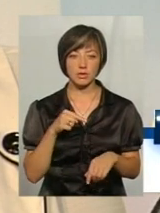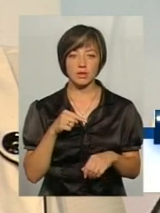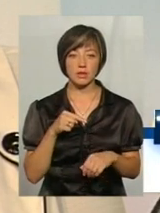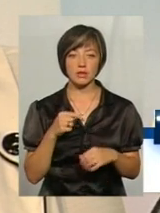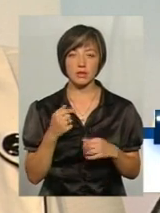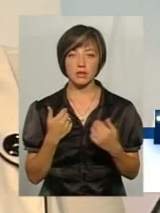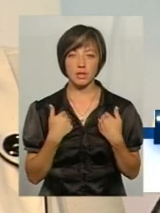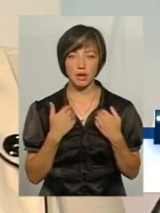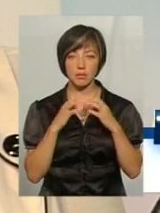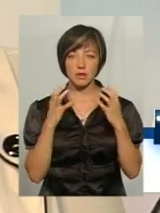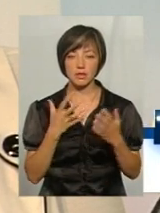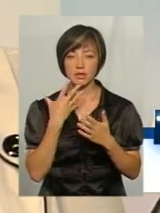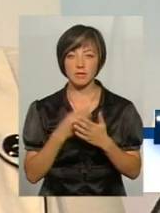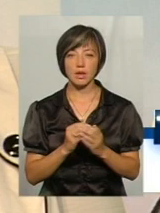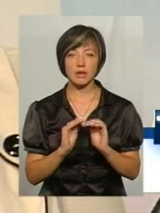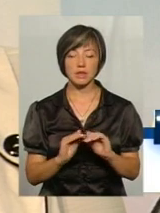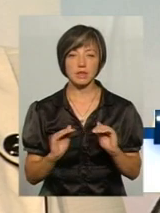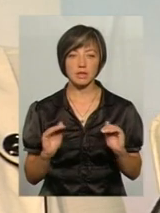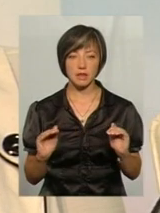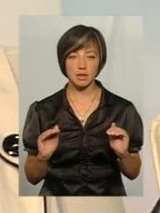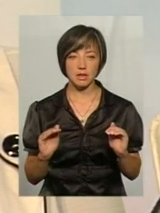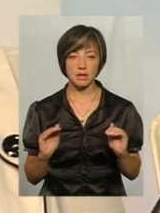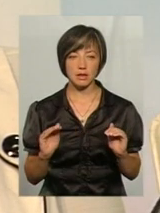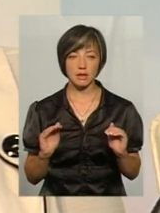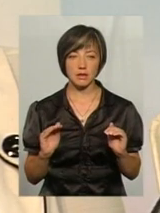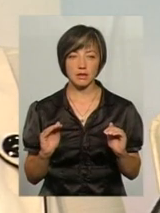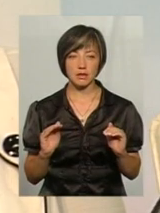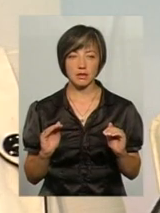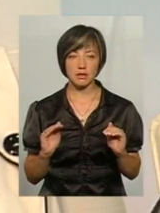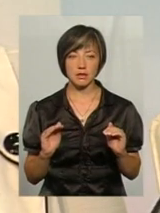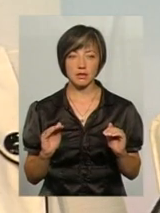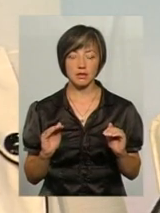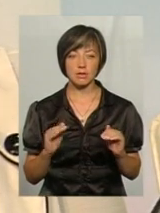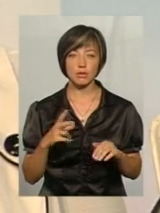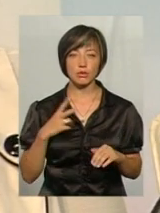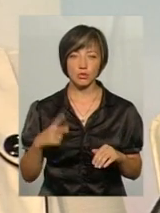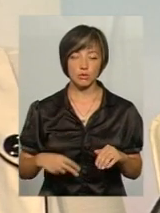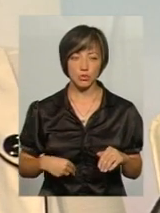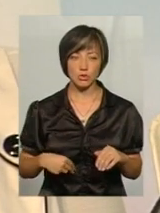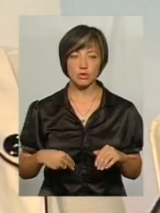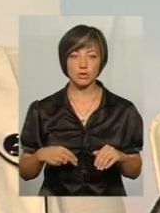И берегите своих детей. То есть дочек,